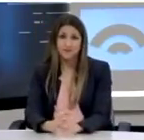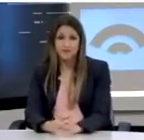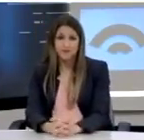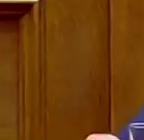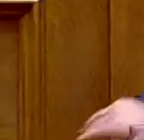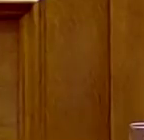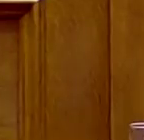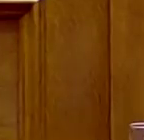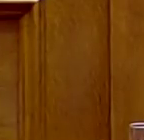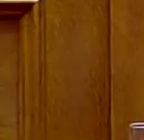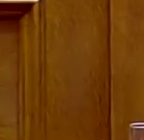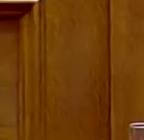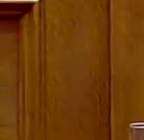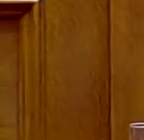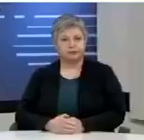Και βέβαια,